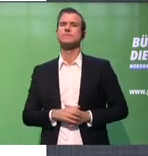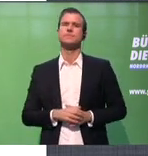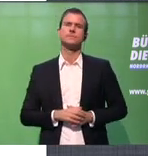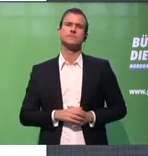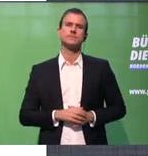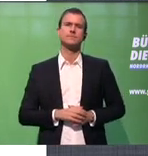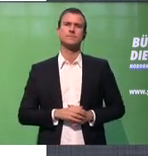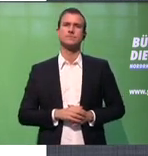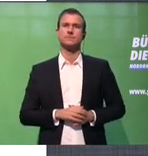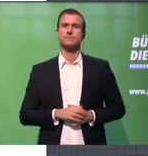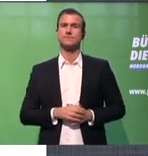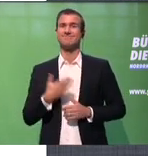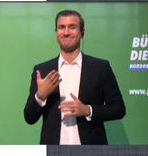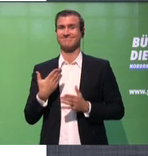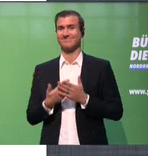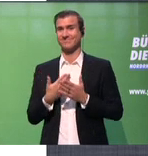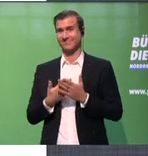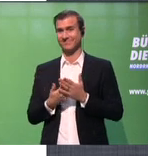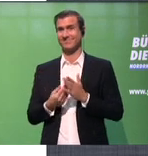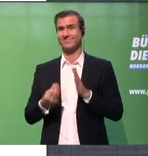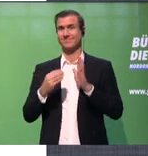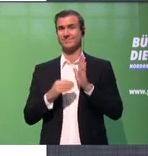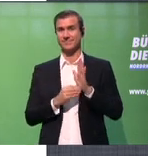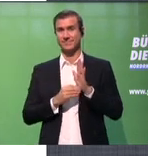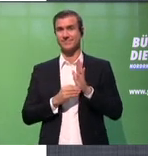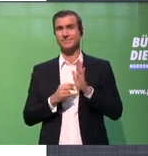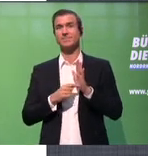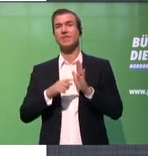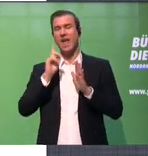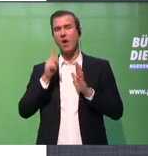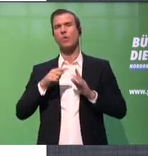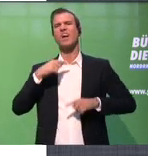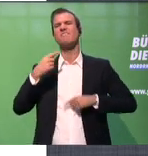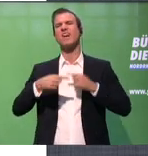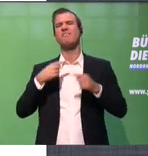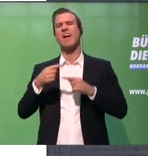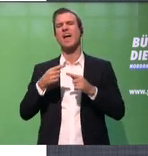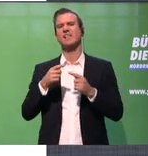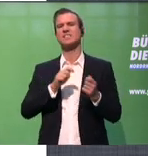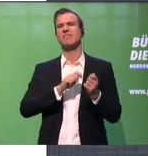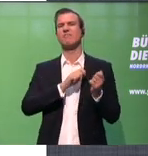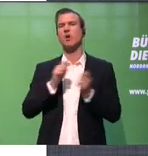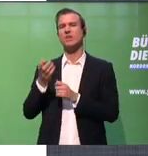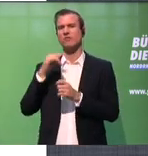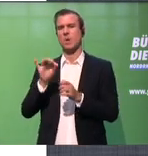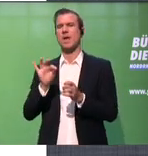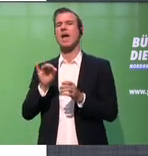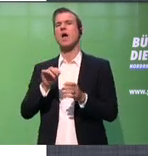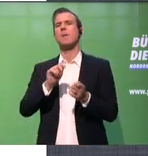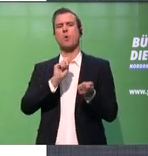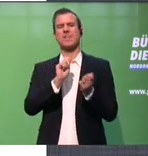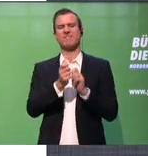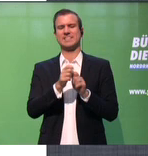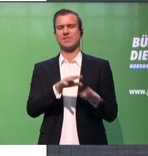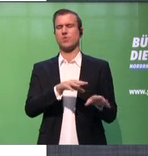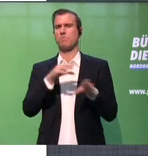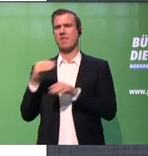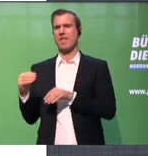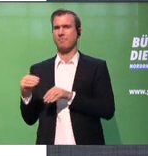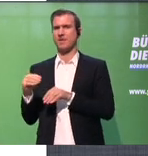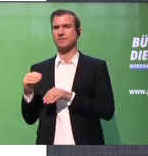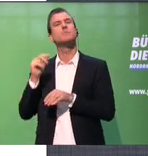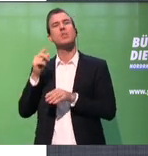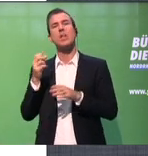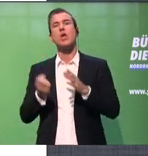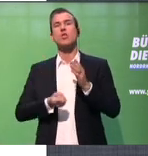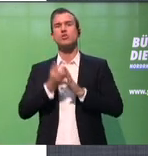Und hierfür gibt es auch einen Verfahrensvorschlag der modifizierten Übernahme, nämlich dass ein